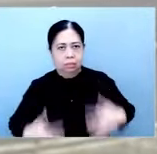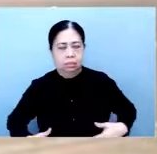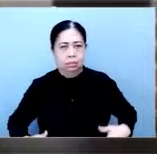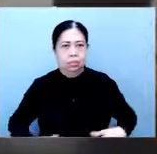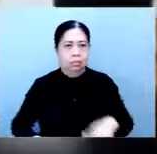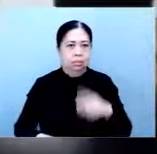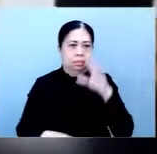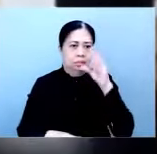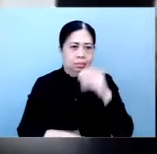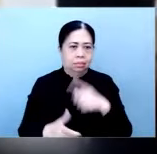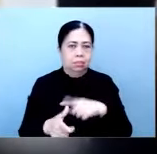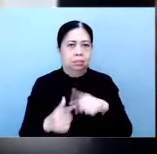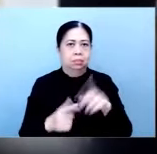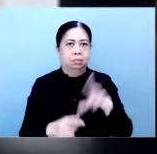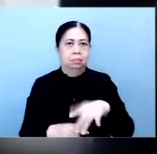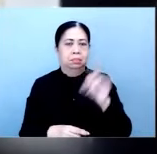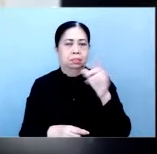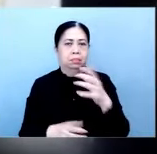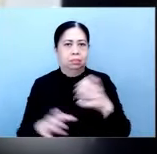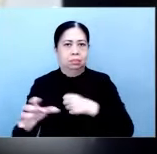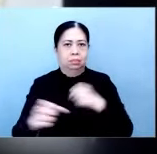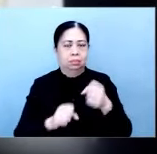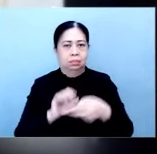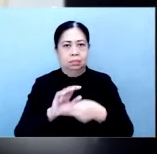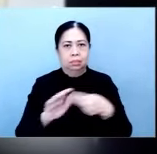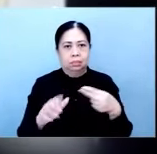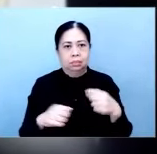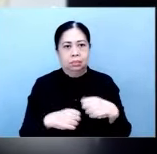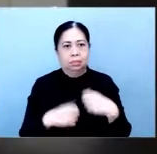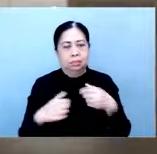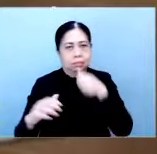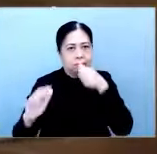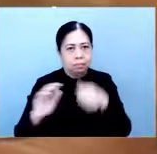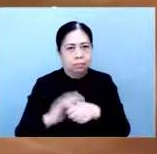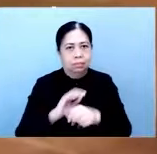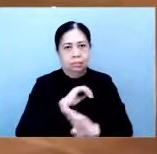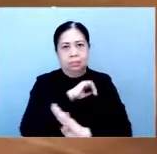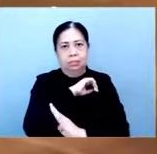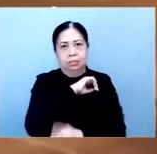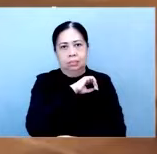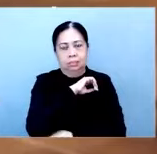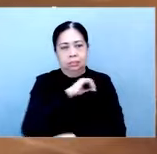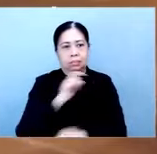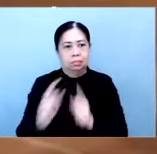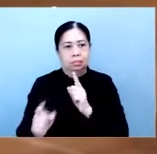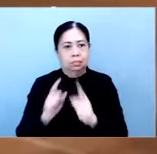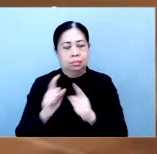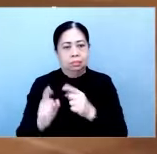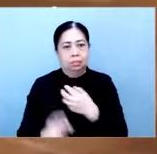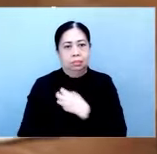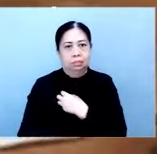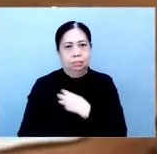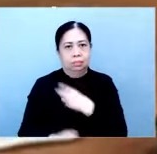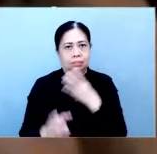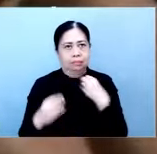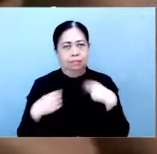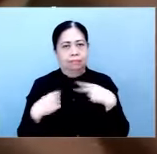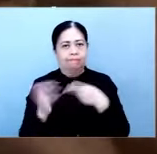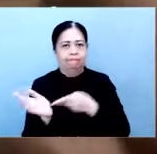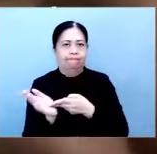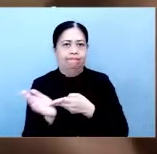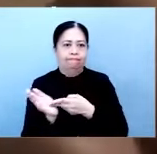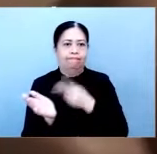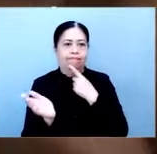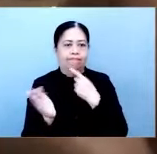ang lalaki. Doon na nakumpiska mga branded na gamit na isinilid sa isang bag. Nang makausap ng mga pulis, inamin daw ng suspect